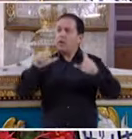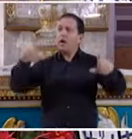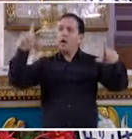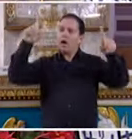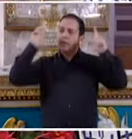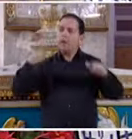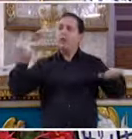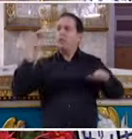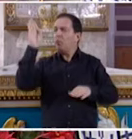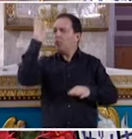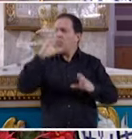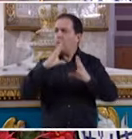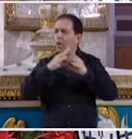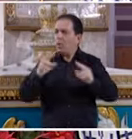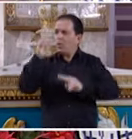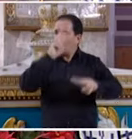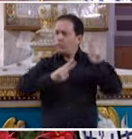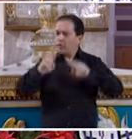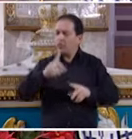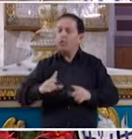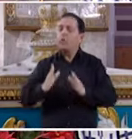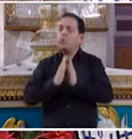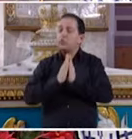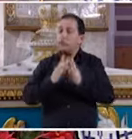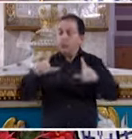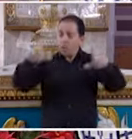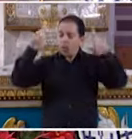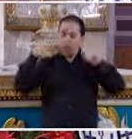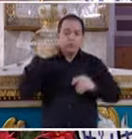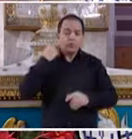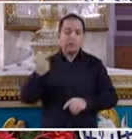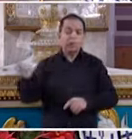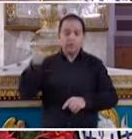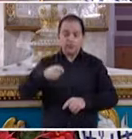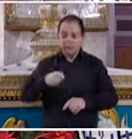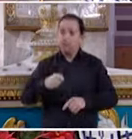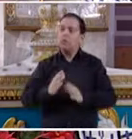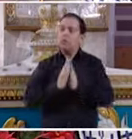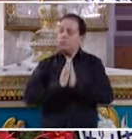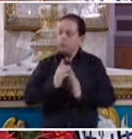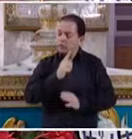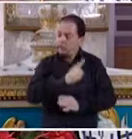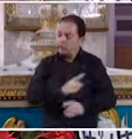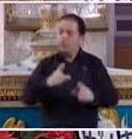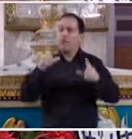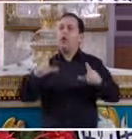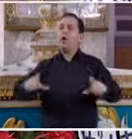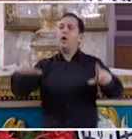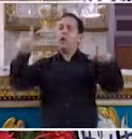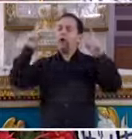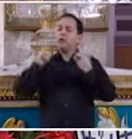Θεών δυνάμενα σωμάτων, οικεσίες του Τιμίων Δόξων των Δρόμων και Αυτιστού Ιωάννου, των Αγίων Δόξων και Πανεφήμων